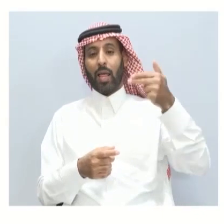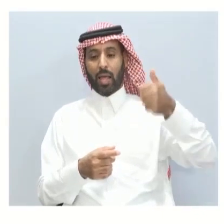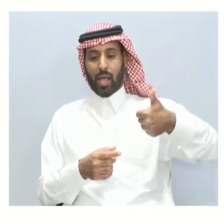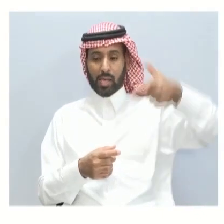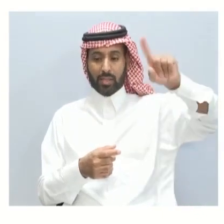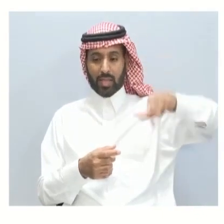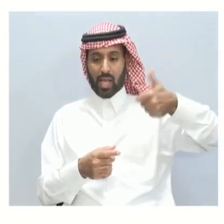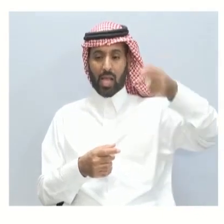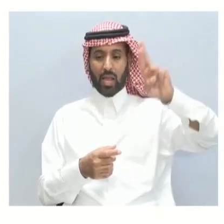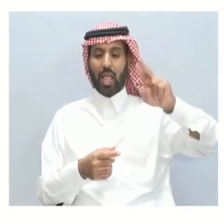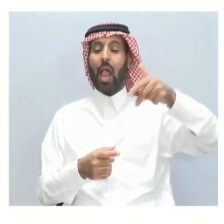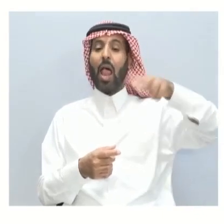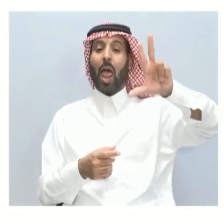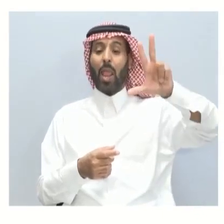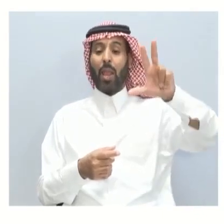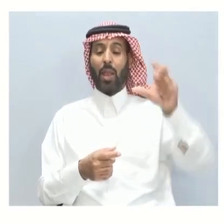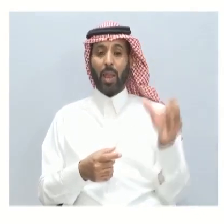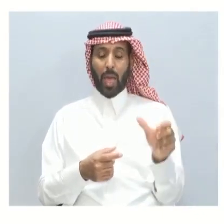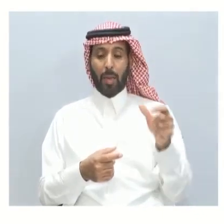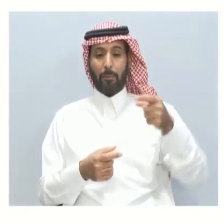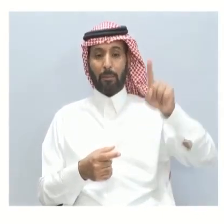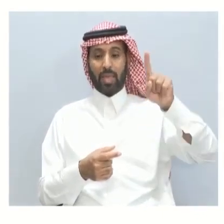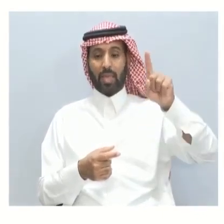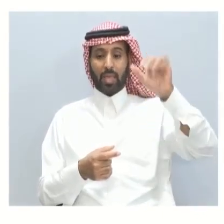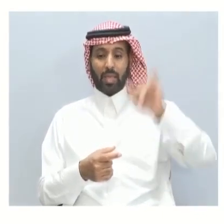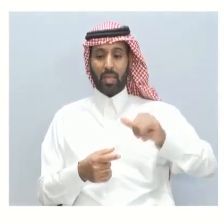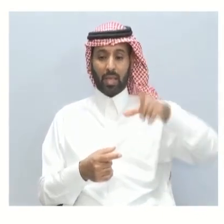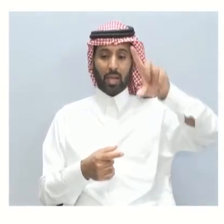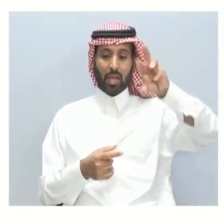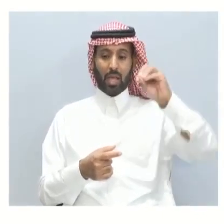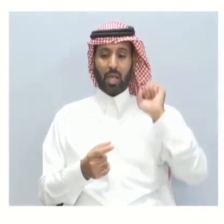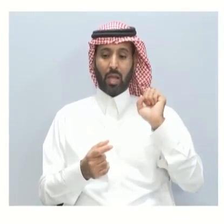معي امتلاء المدار الاخير